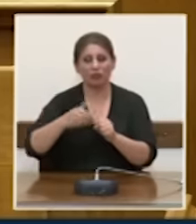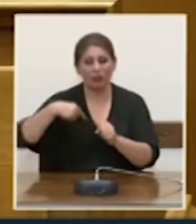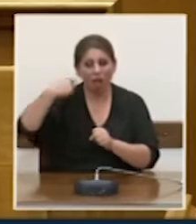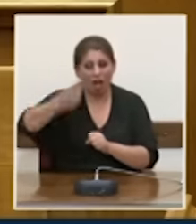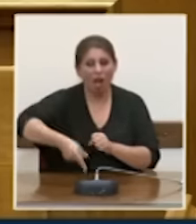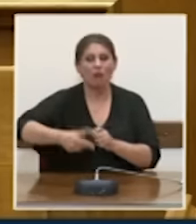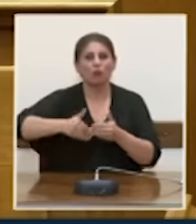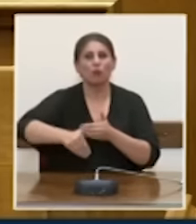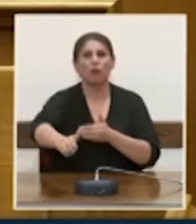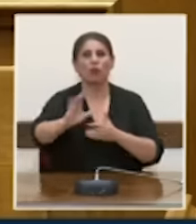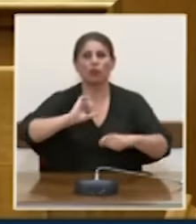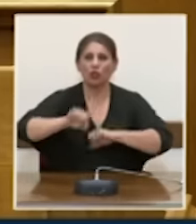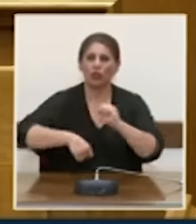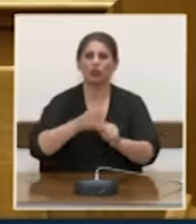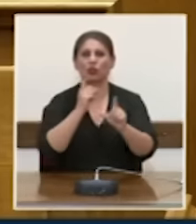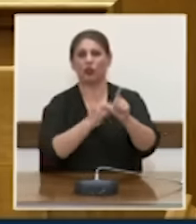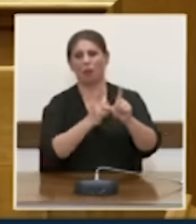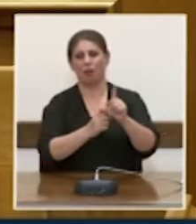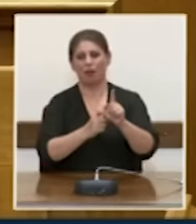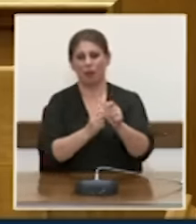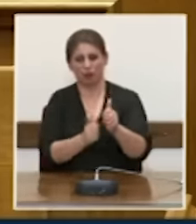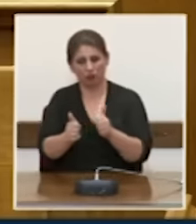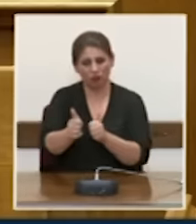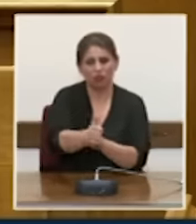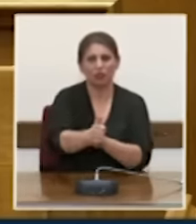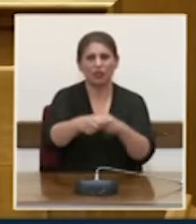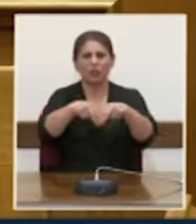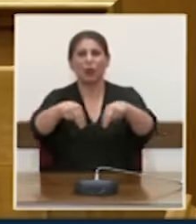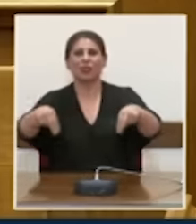μας και με το ΚΚΕ μπροστά στην πρώτη γραμμή. Σας ευχαριστώ.